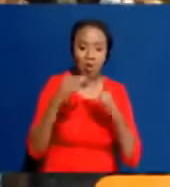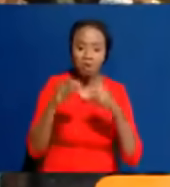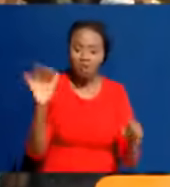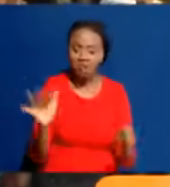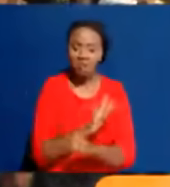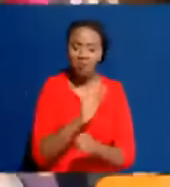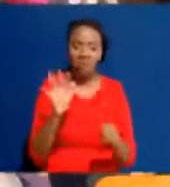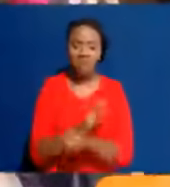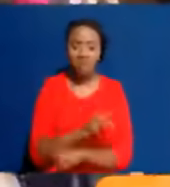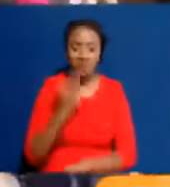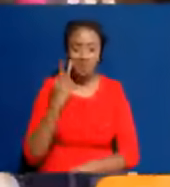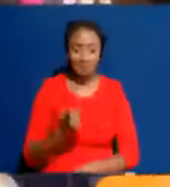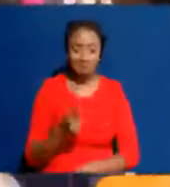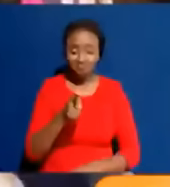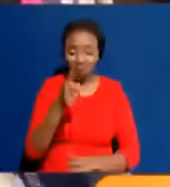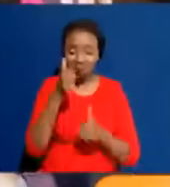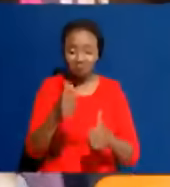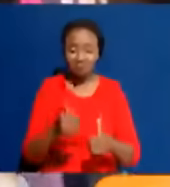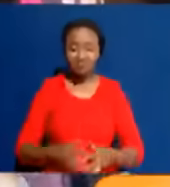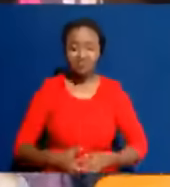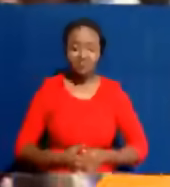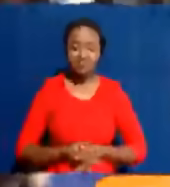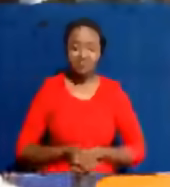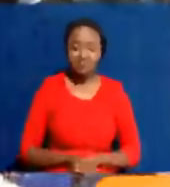need as a country. Sam Gituku, Citizen TV,